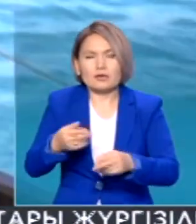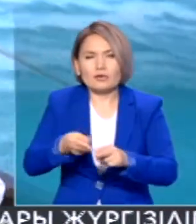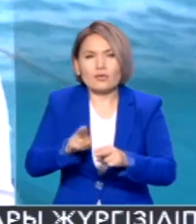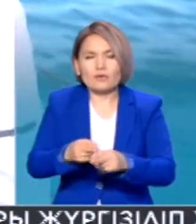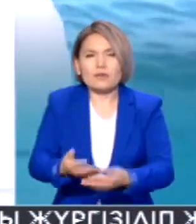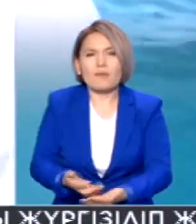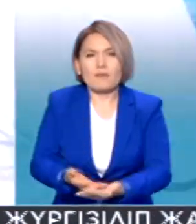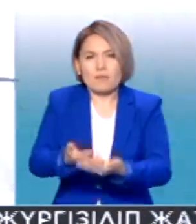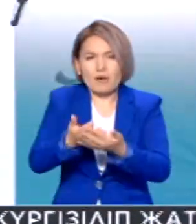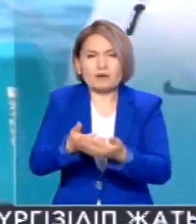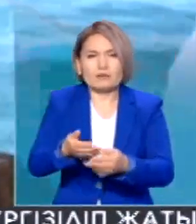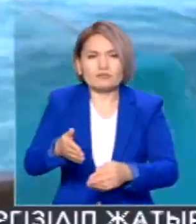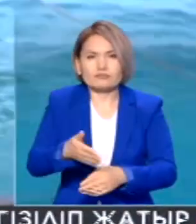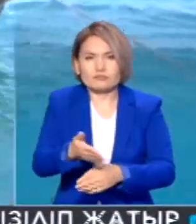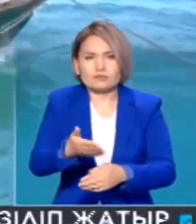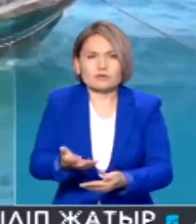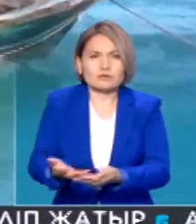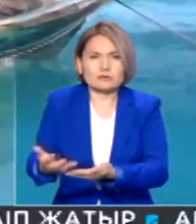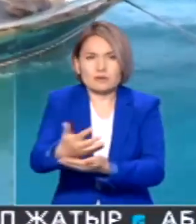балықты сүзе бастайды.